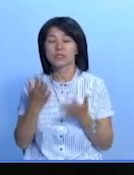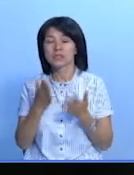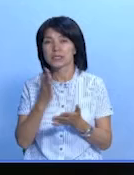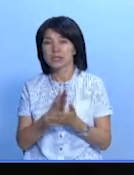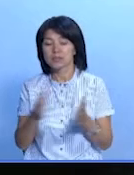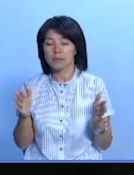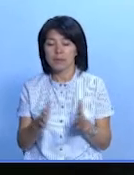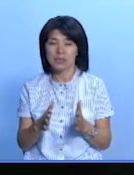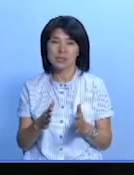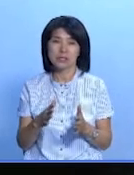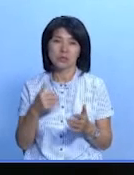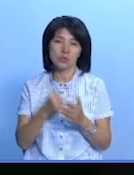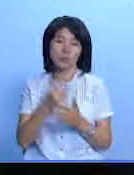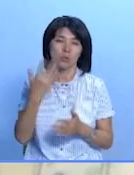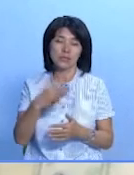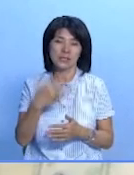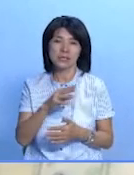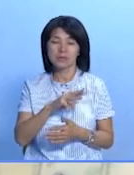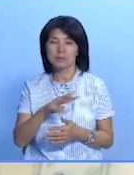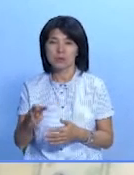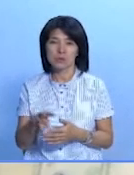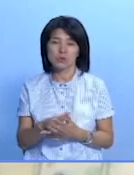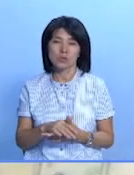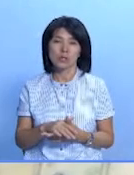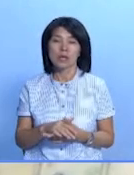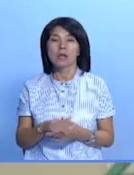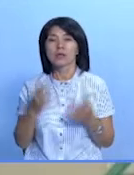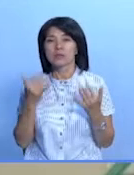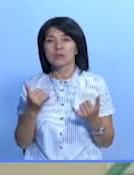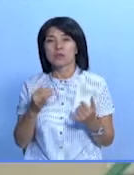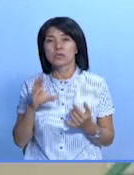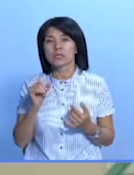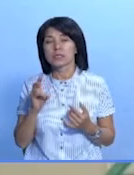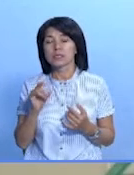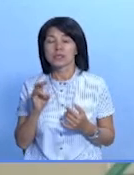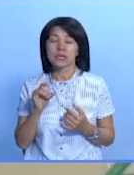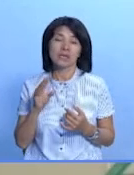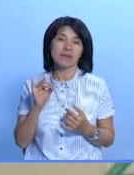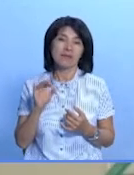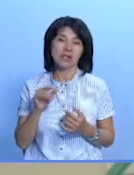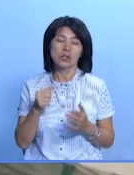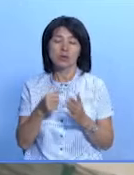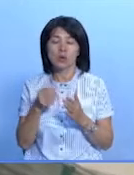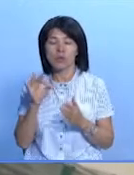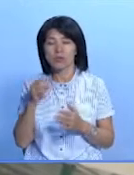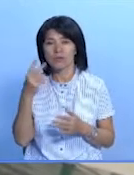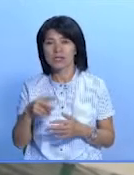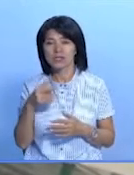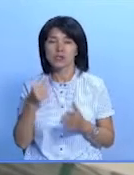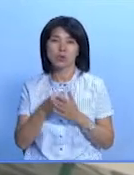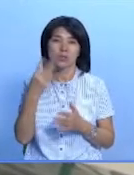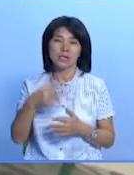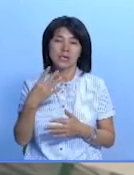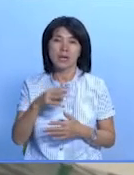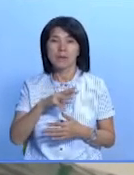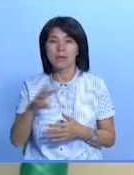ребенок, до 50 минут. По словам Нурлана Жумажанова, стационарные аппараты ИВЛ стоят от 20 до 40 миллионов тенге. У стационарных